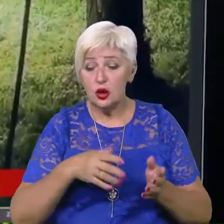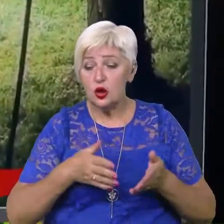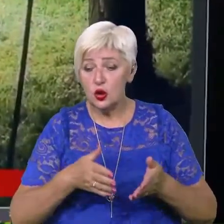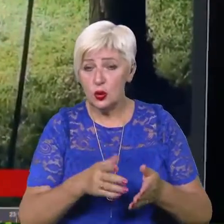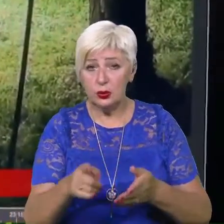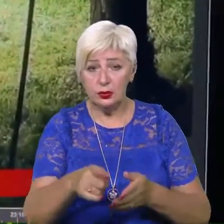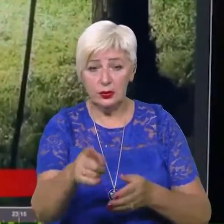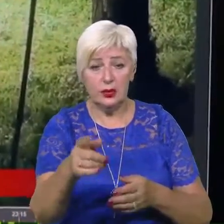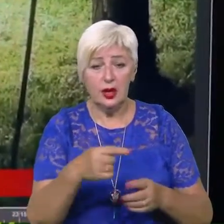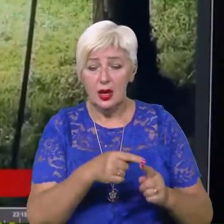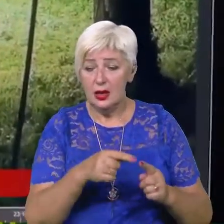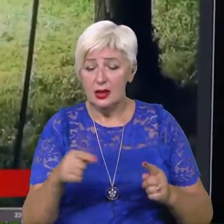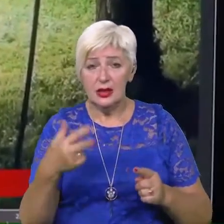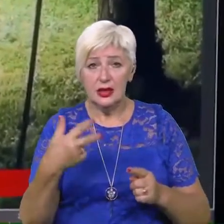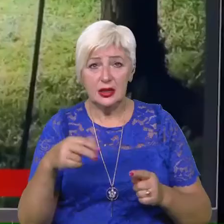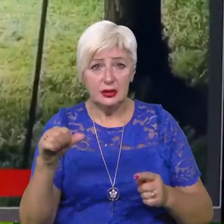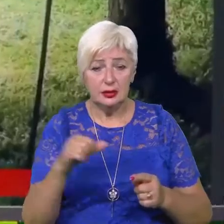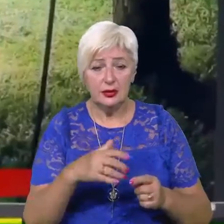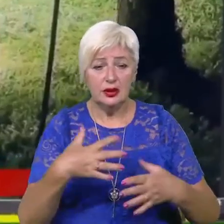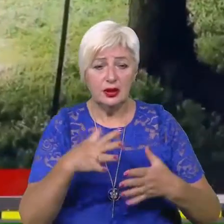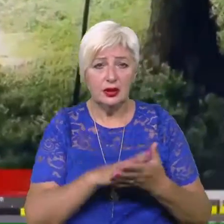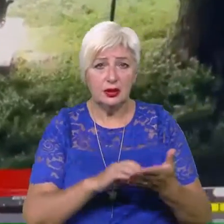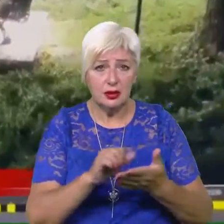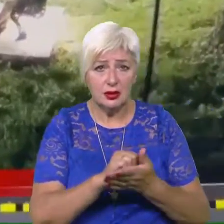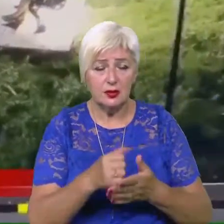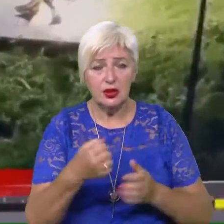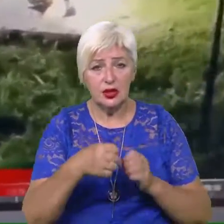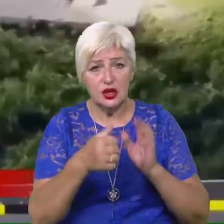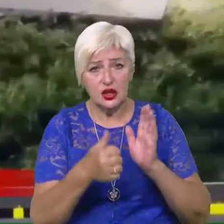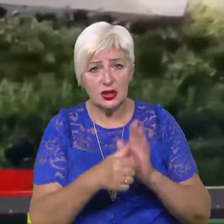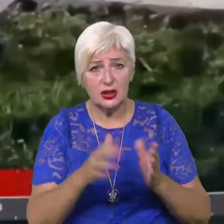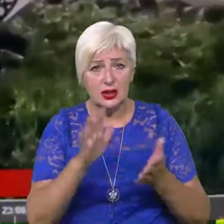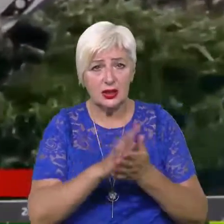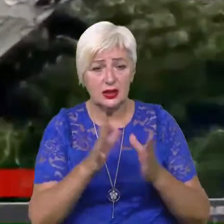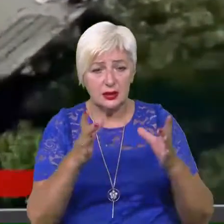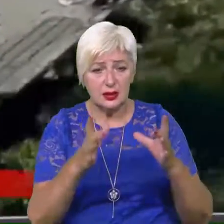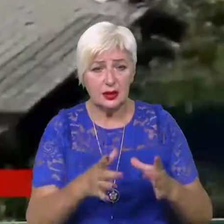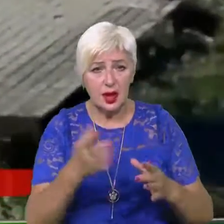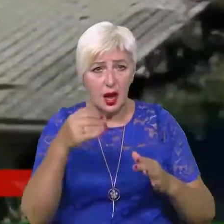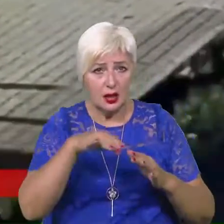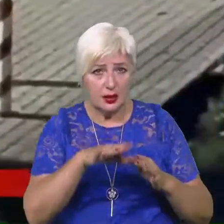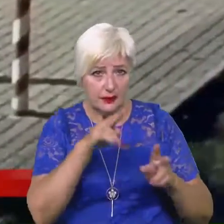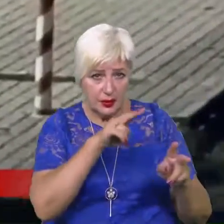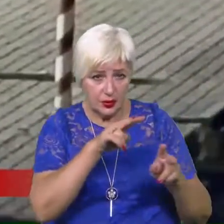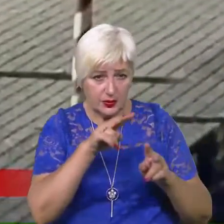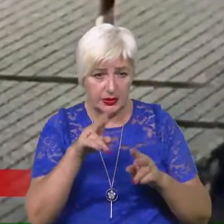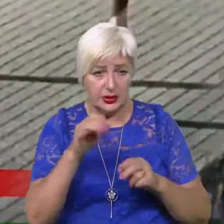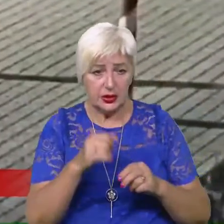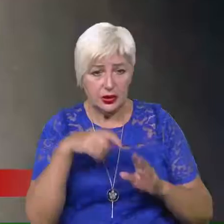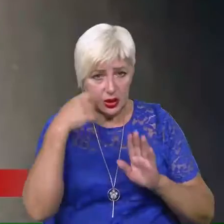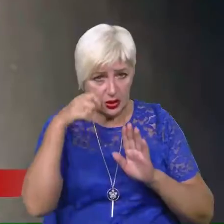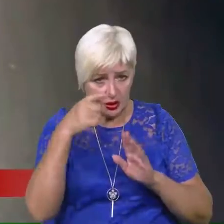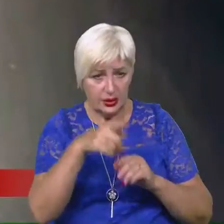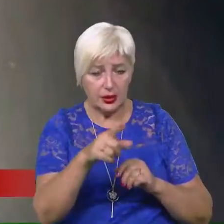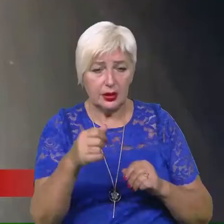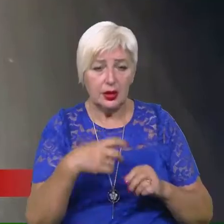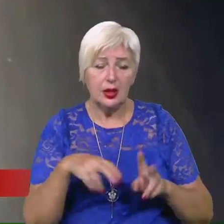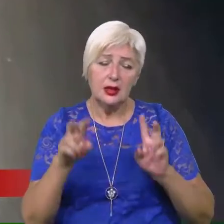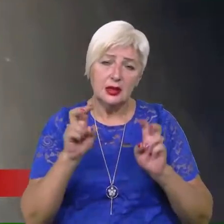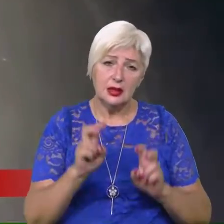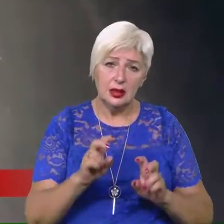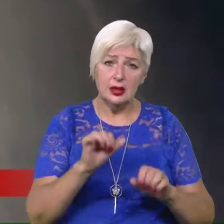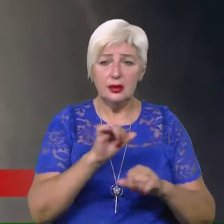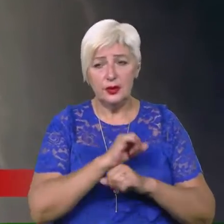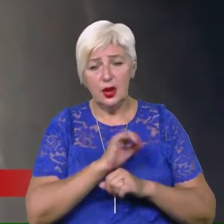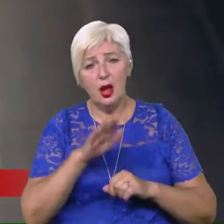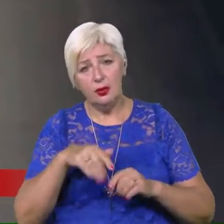за півгодини розгромили 16 смітників. На відео з камер спостереження видно, як юнаки сідали на лавки відпочити, а